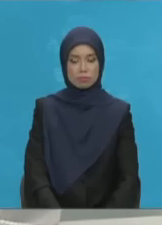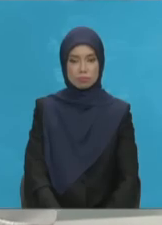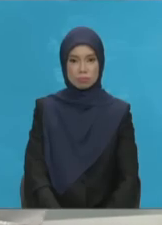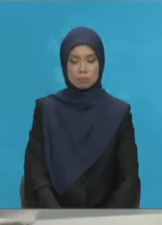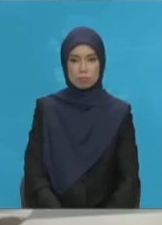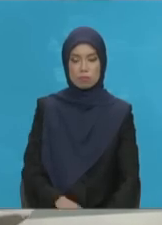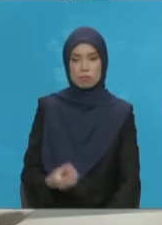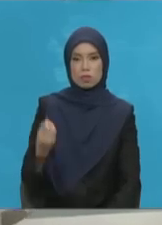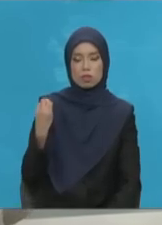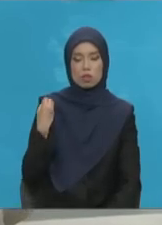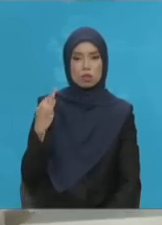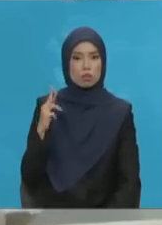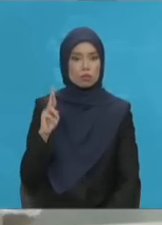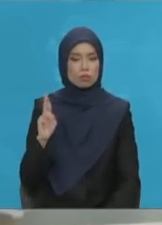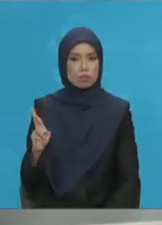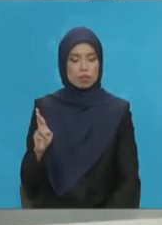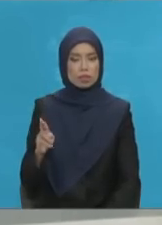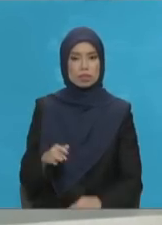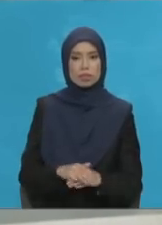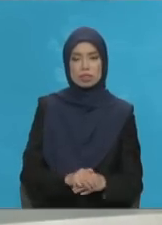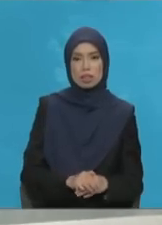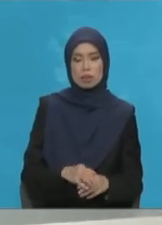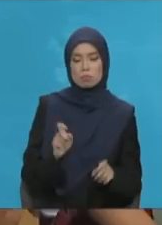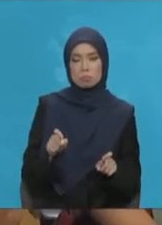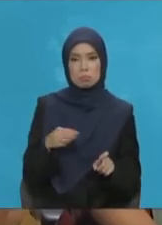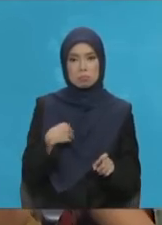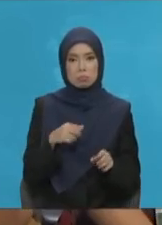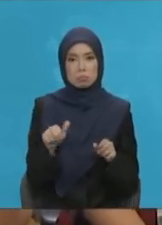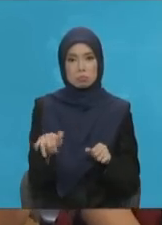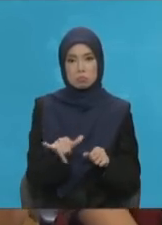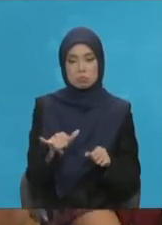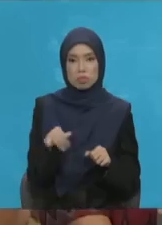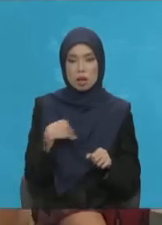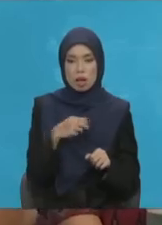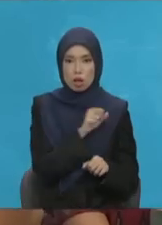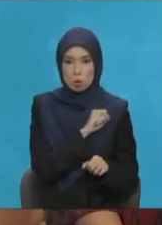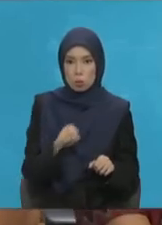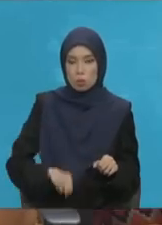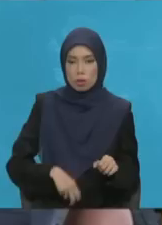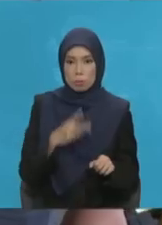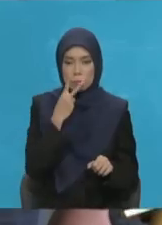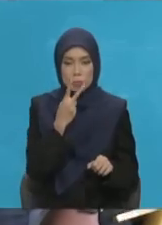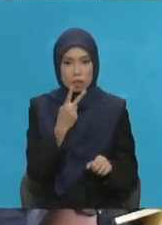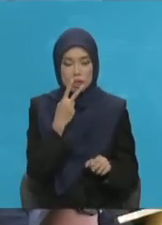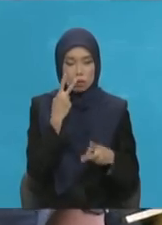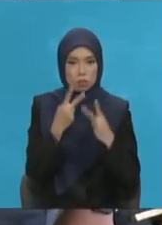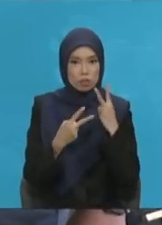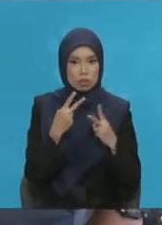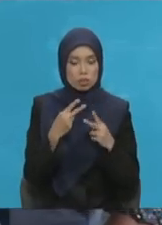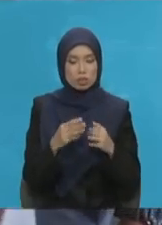pejabat lain maintenance dan bass maintenance dengan ciri-ciri istimewa dan